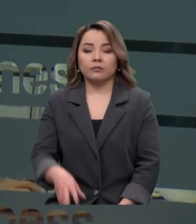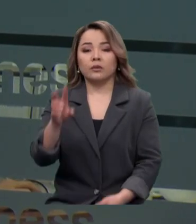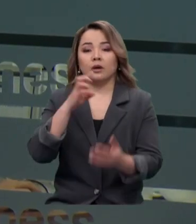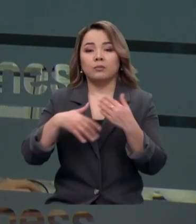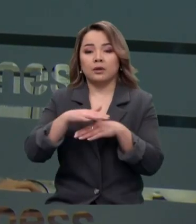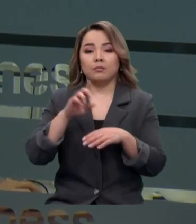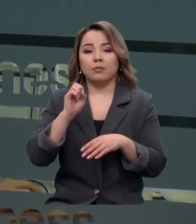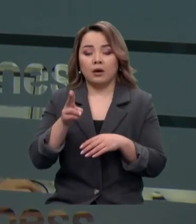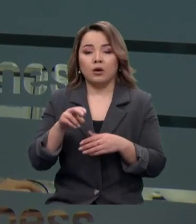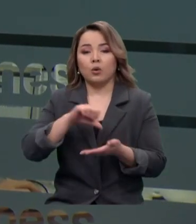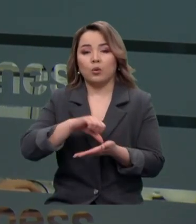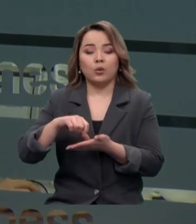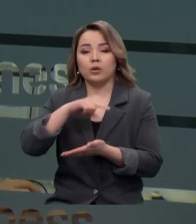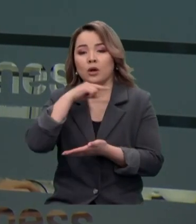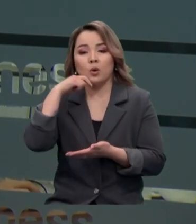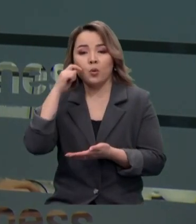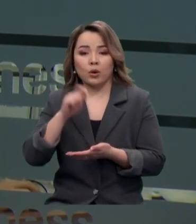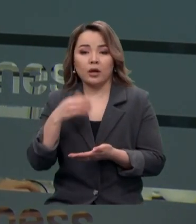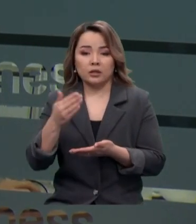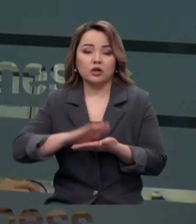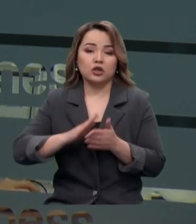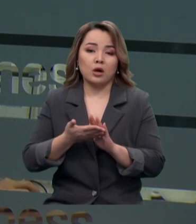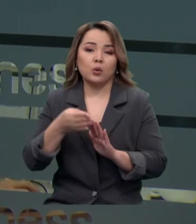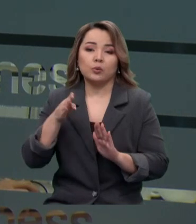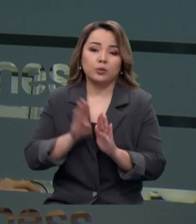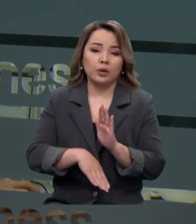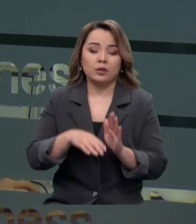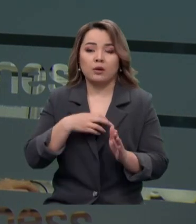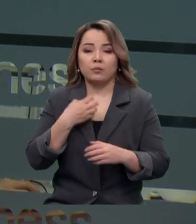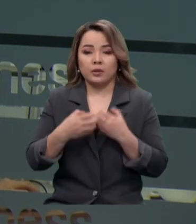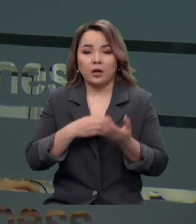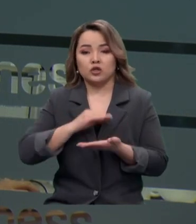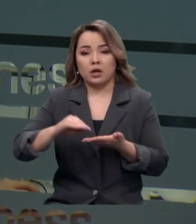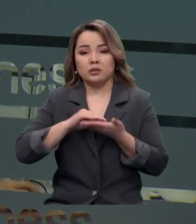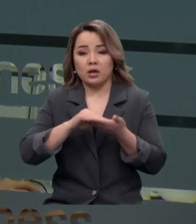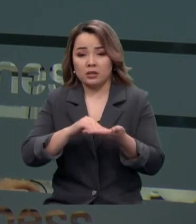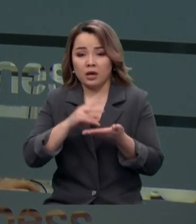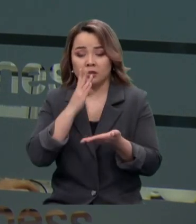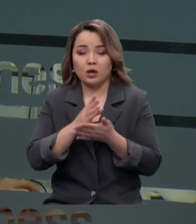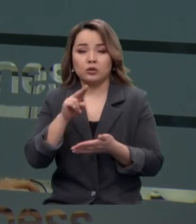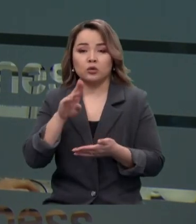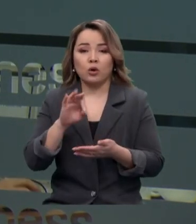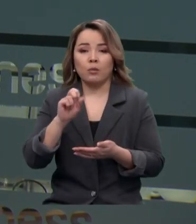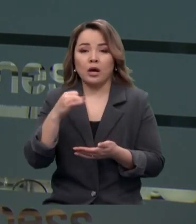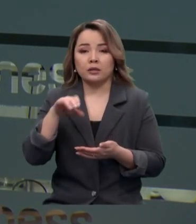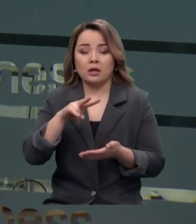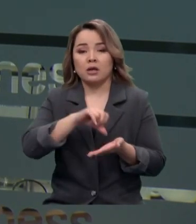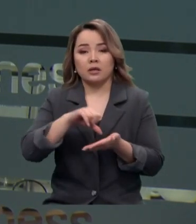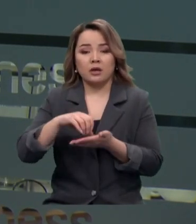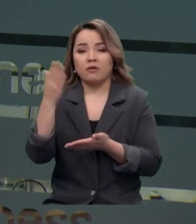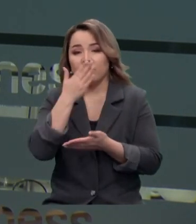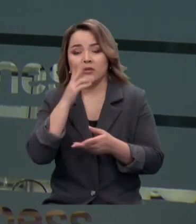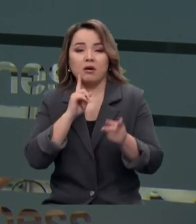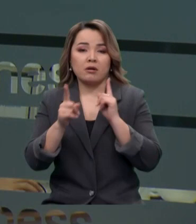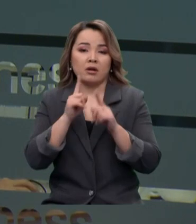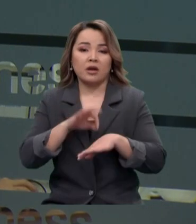Батыс-бақ өкілдері жан жақтан Ресей мен Украина арасындағы жағдай ушығып барады деп жарыса жазуда. Мәселен, Джо Байден одақтастармен